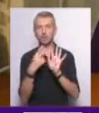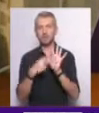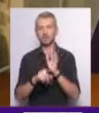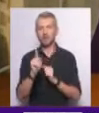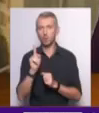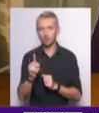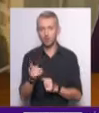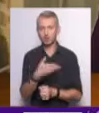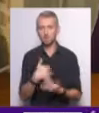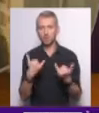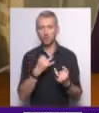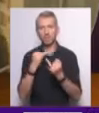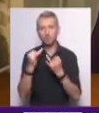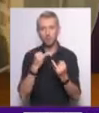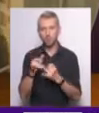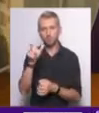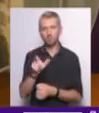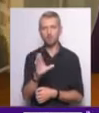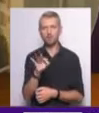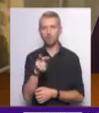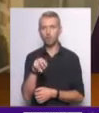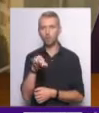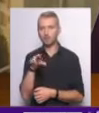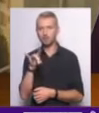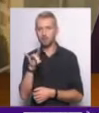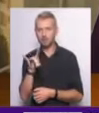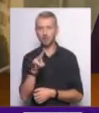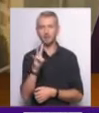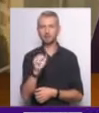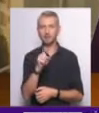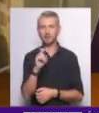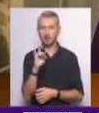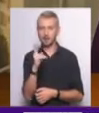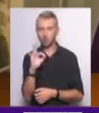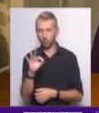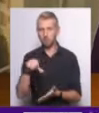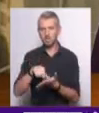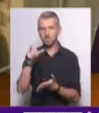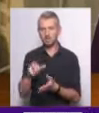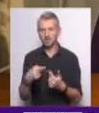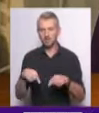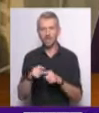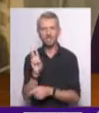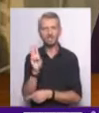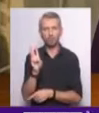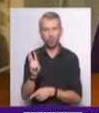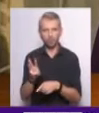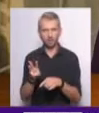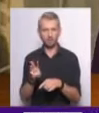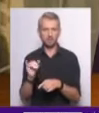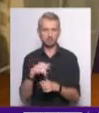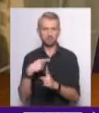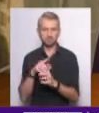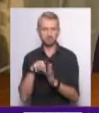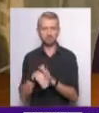223-09-71. Ми сьогодні спілкуємося з паном Володимиром Назаренко. Він є представником фракції «Свобода», він є представником земельної комісії, а також